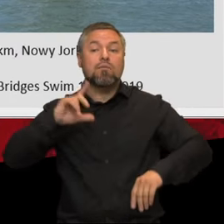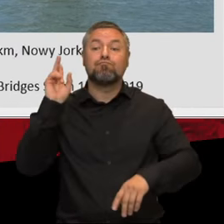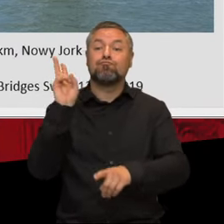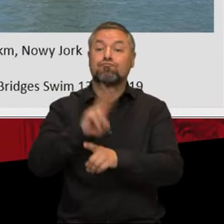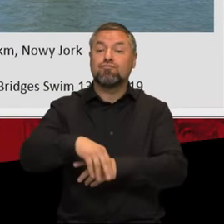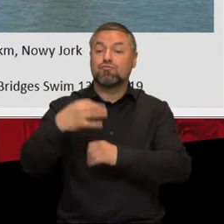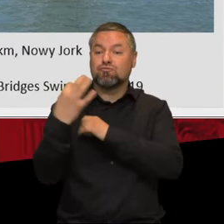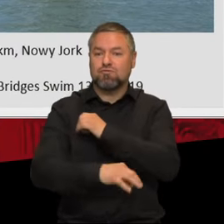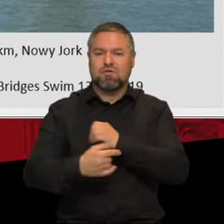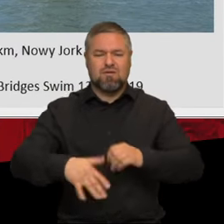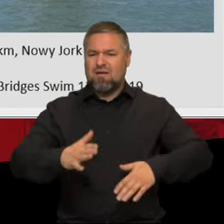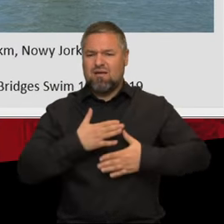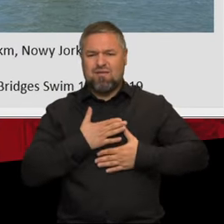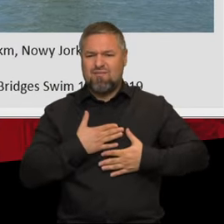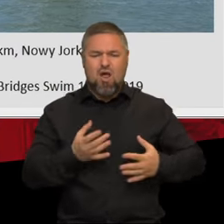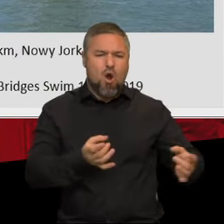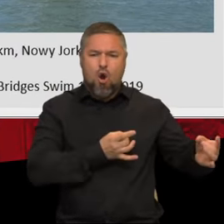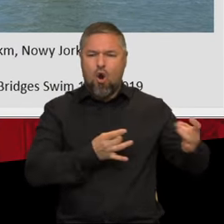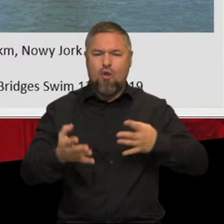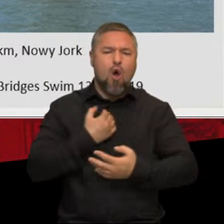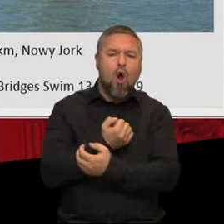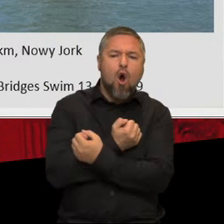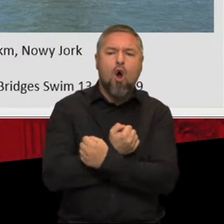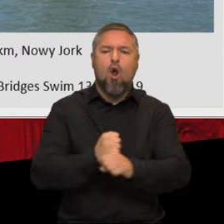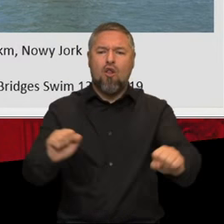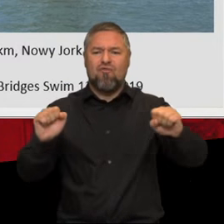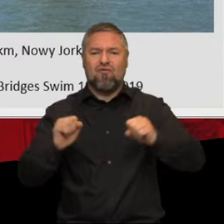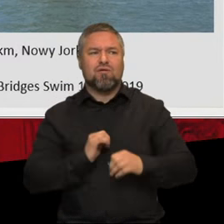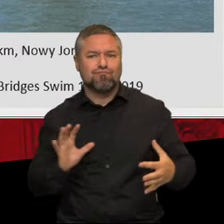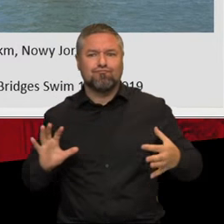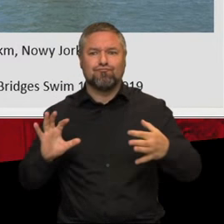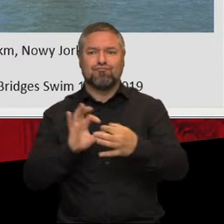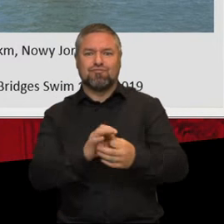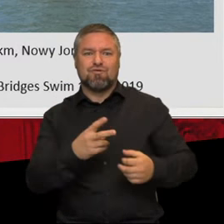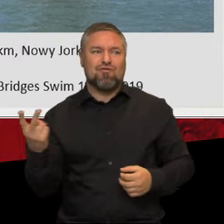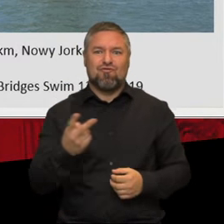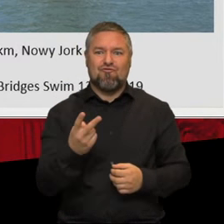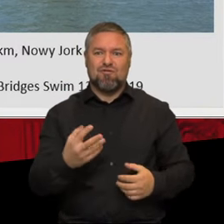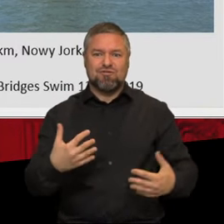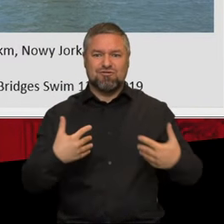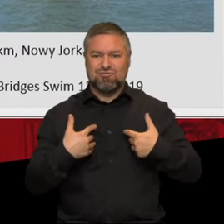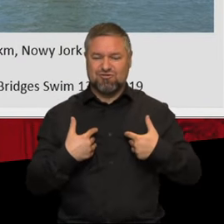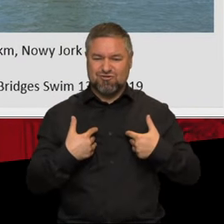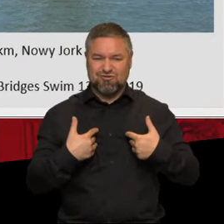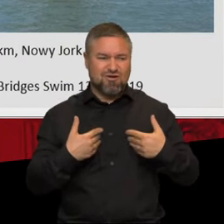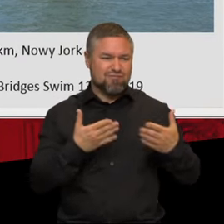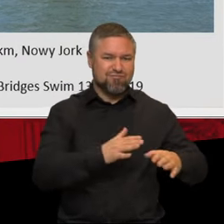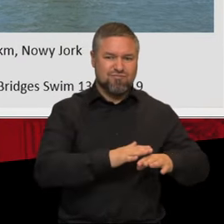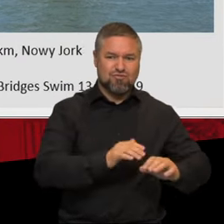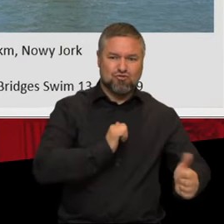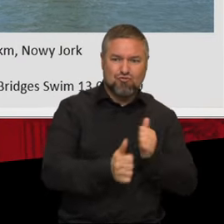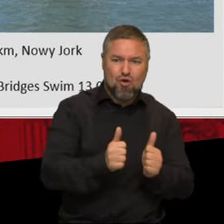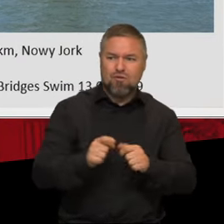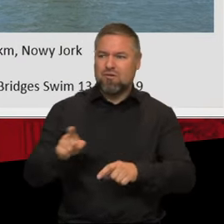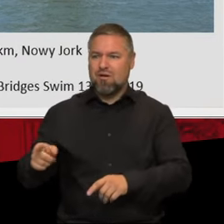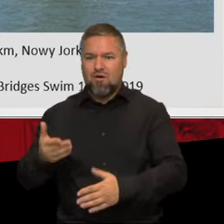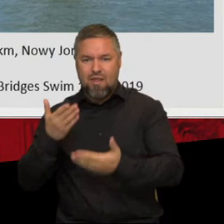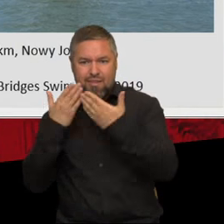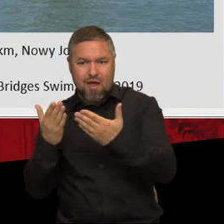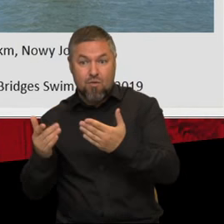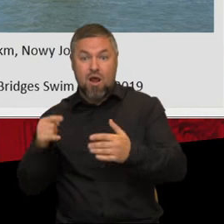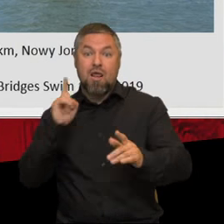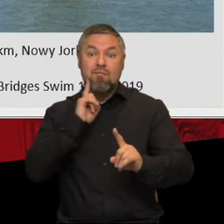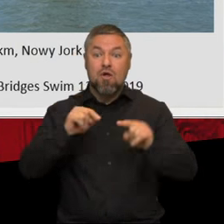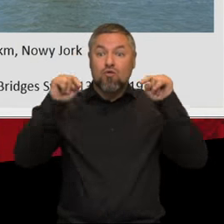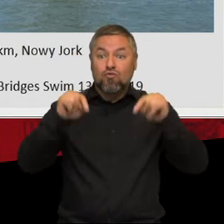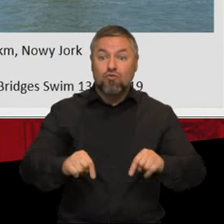studia, nie miałam od razu odwagi połączyć tych dwóch dziedzin życia. A to tak naprawdę tutaj,